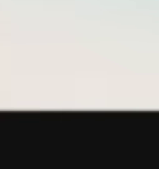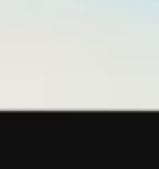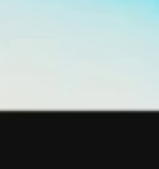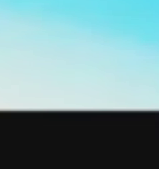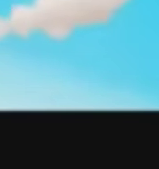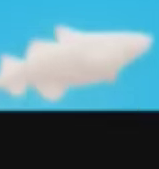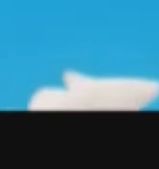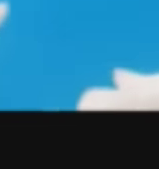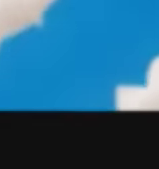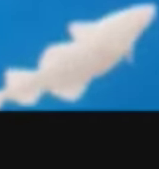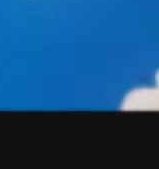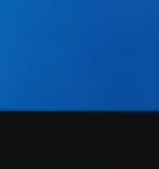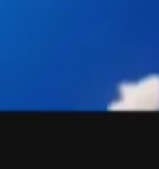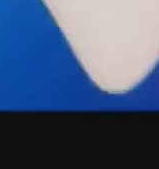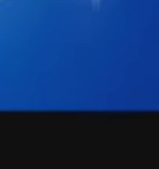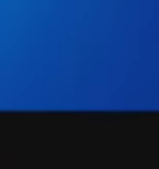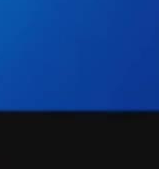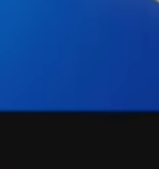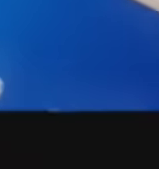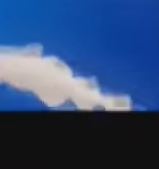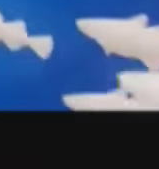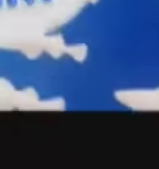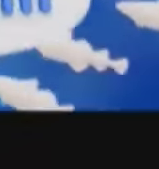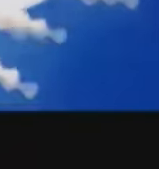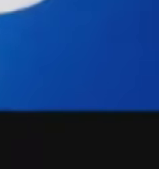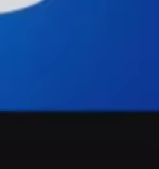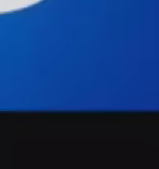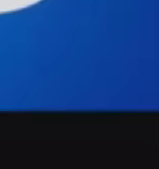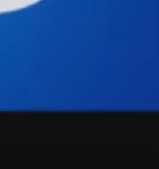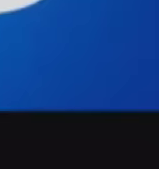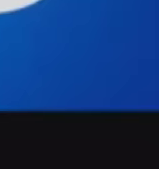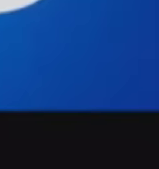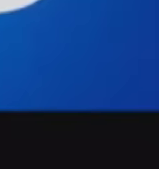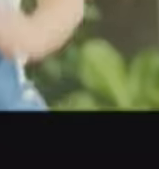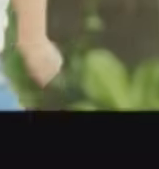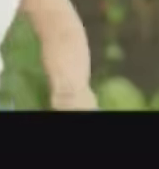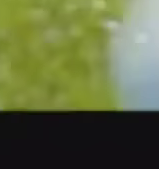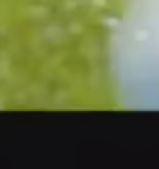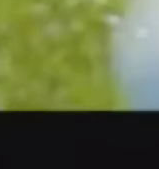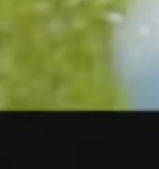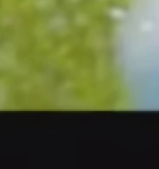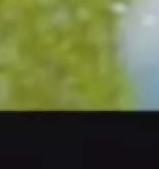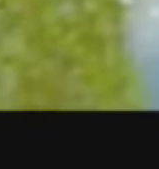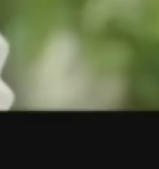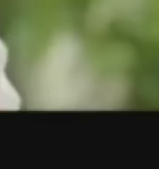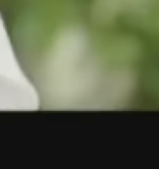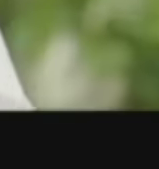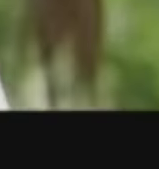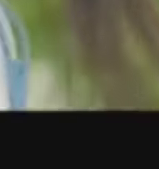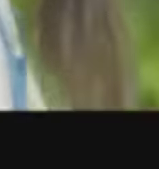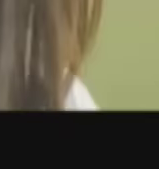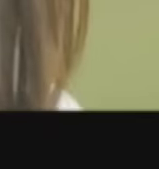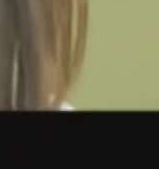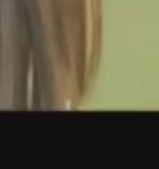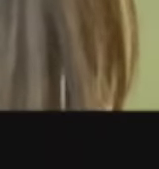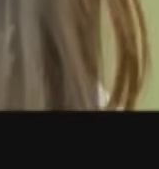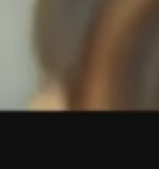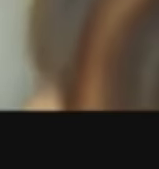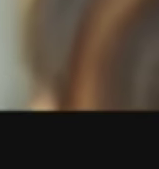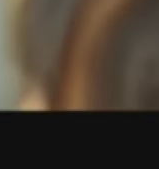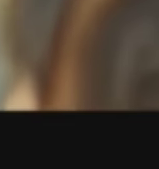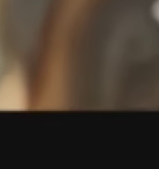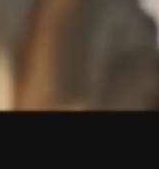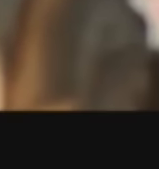cod hidup di laut dalam yang bebas kontaminasi. Cod liver oil baik untuk tumbuh kembang buah hati. Ya, tumpah. Maaf